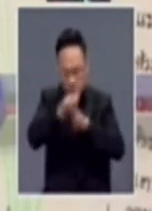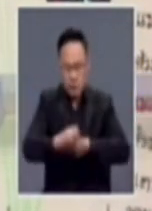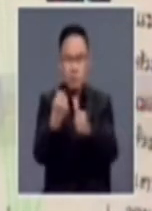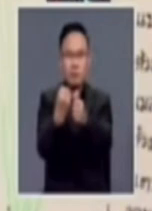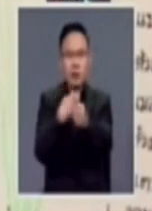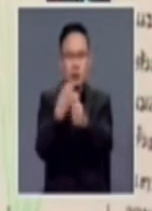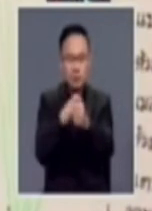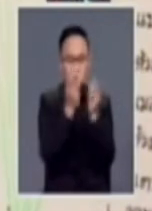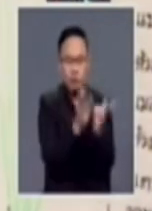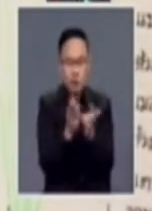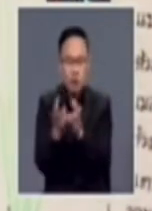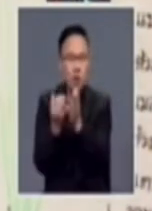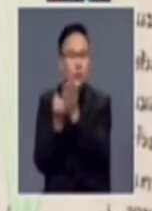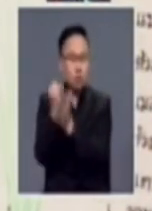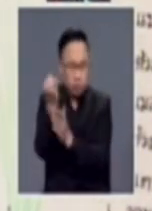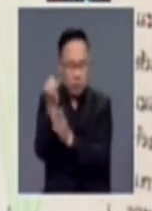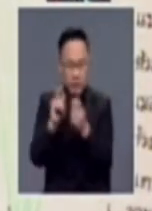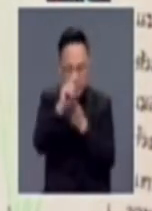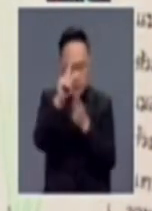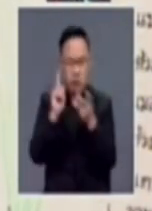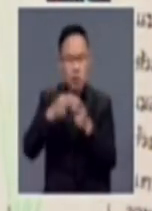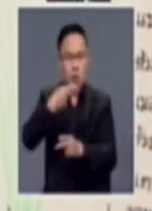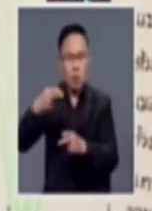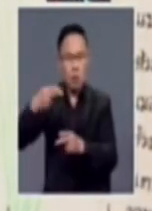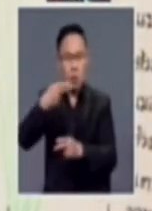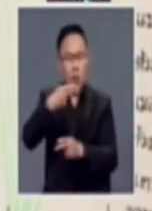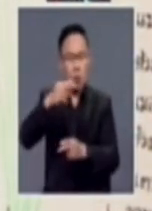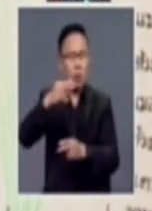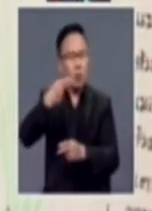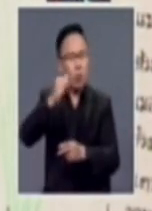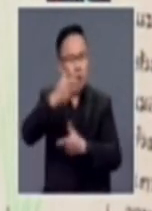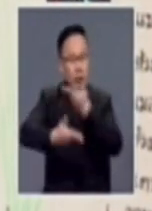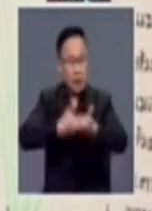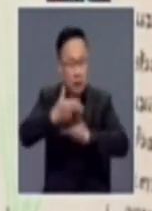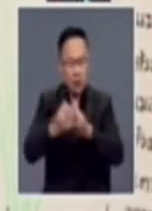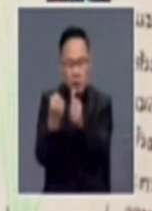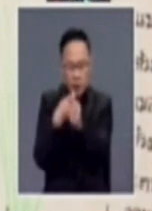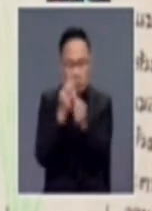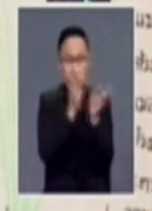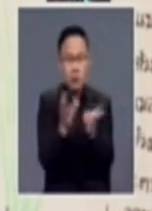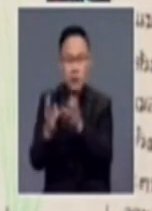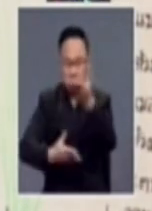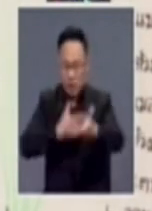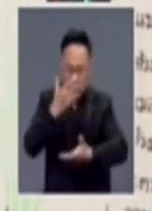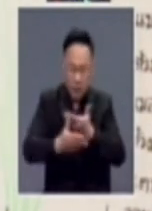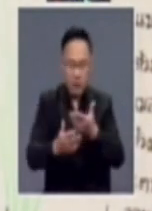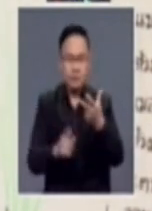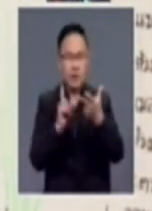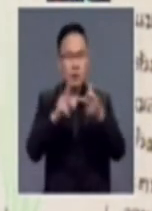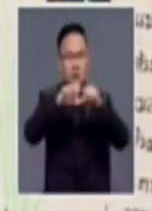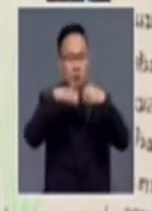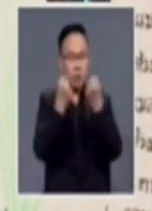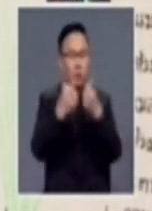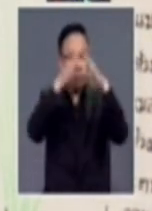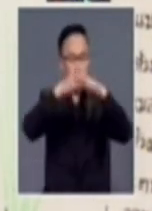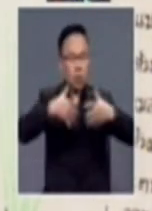องรวมทั้งหอการค้าก็มาสอนเราในเรื่องของการค้าขายสมาคมโรงสีข้าว